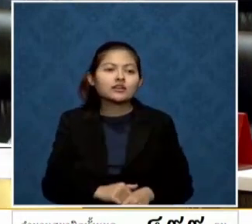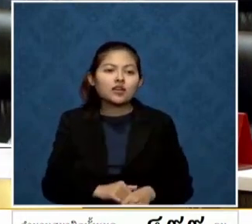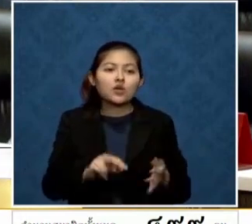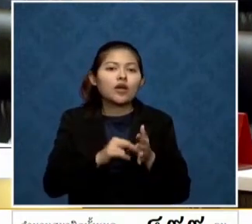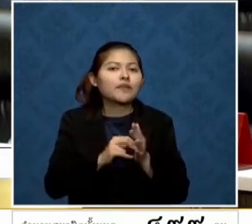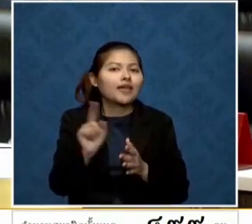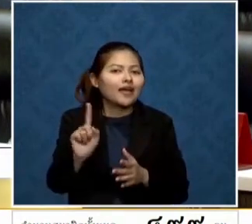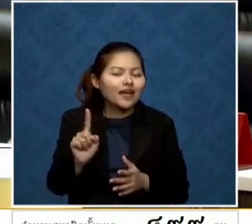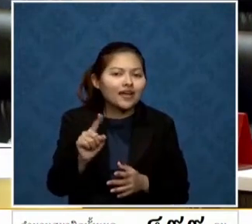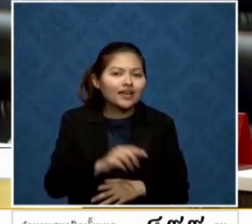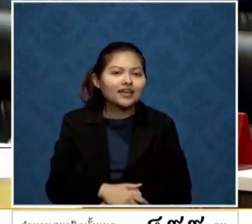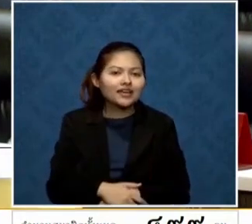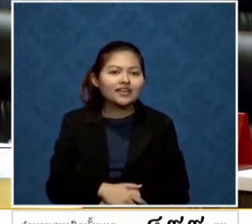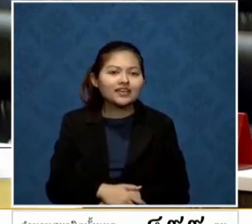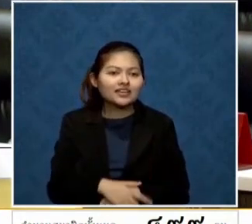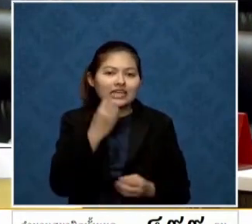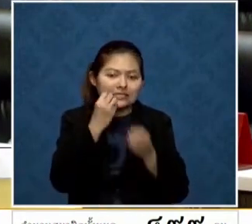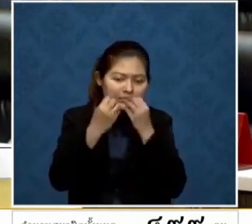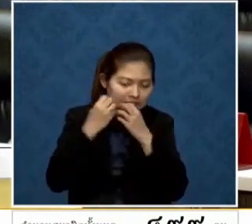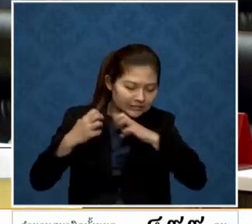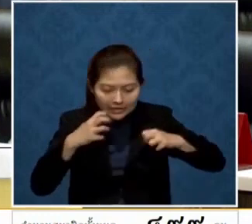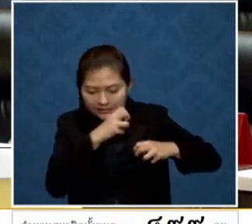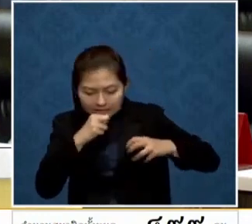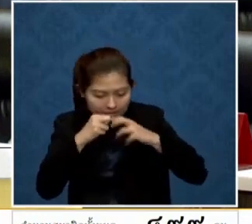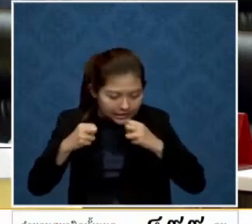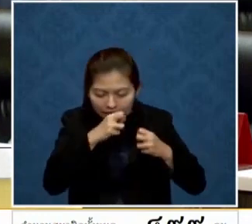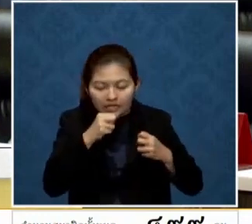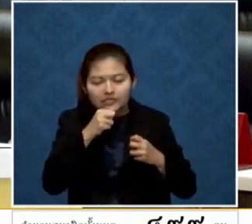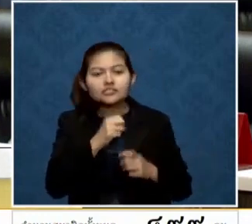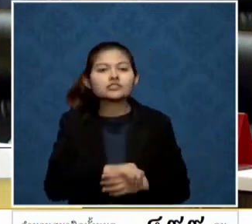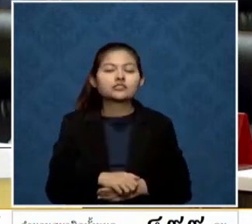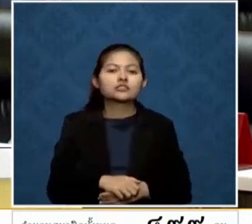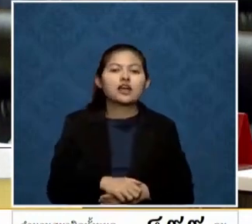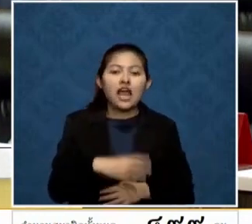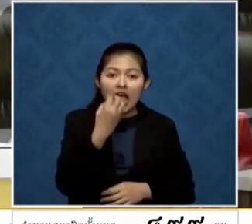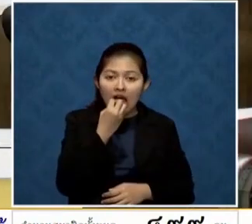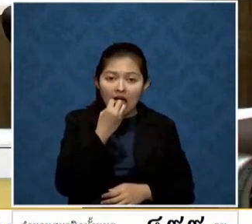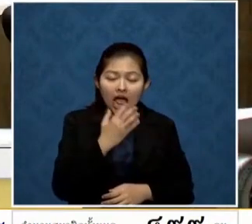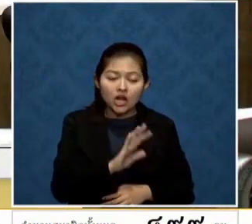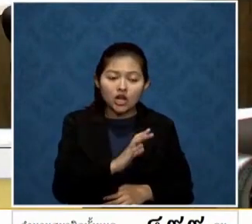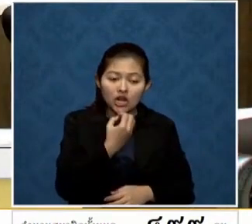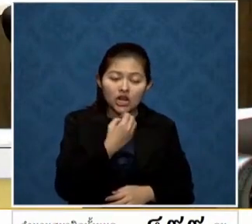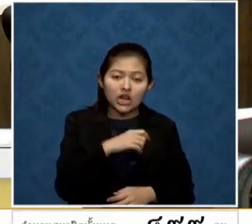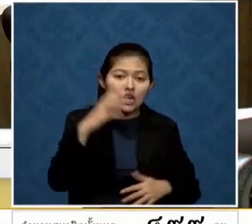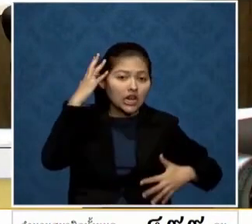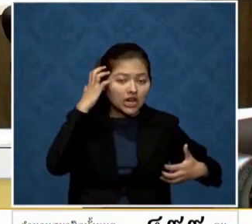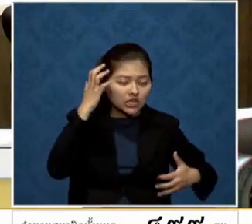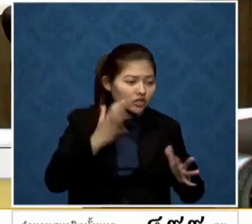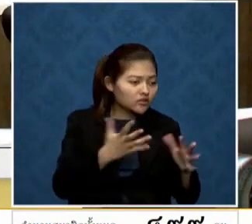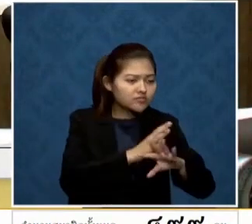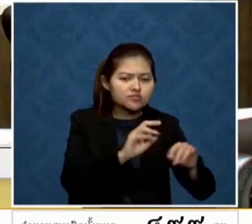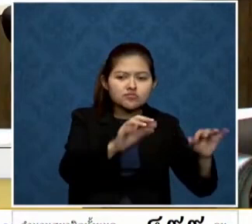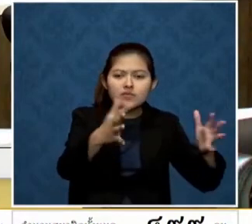ความว่ายังไงครับก็ต้องแย่งอาหารกันกินแหล่งอาหารที่เป็นเคยเป็นอาหารของลิงตอนนี้ก็ไม่